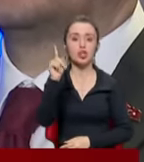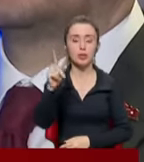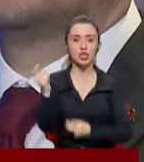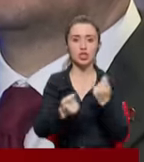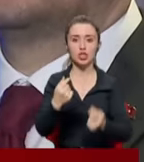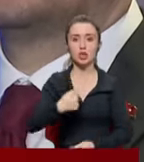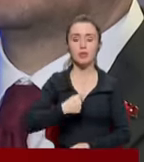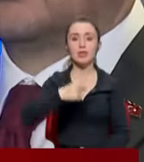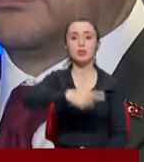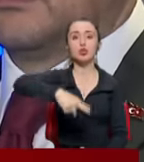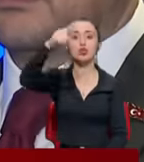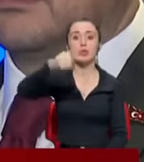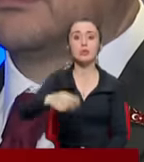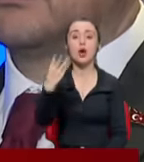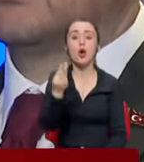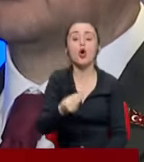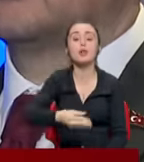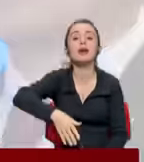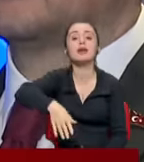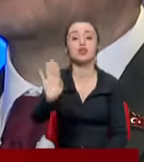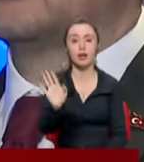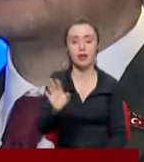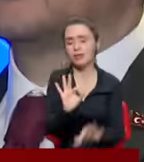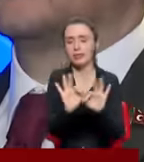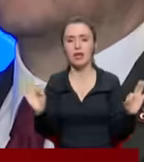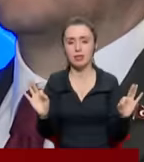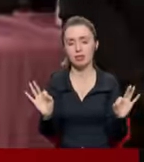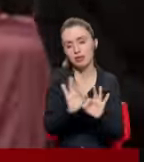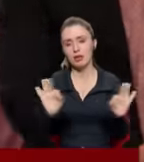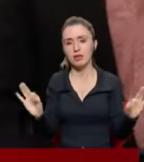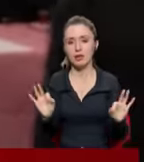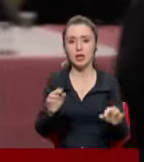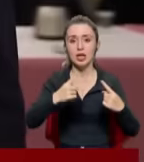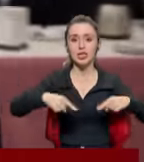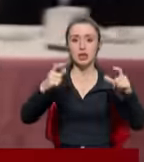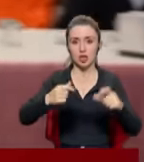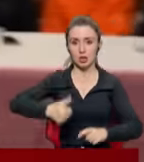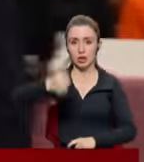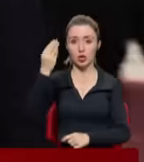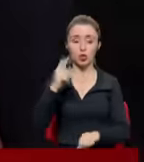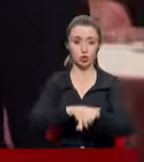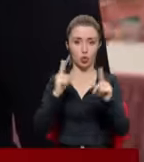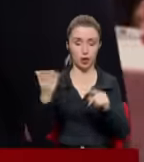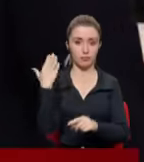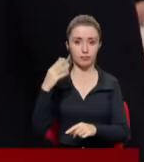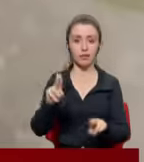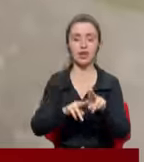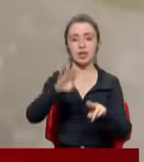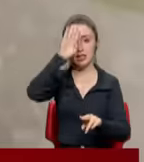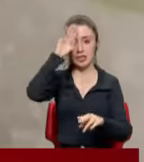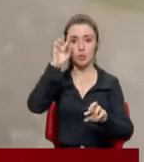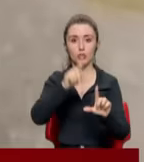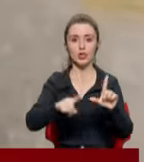iş bizim gündemimizde olmayacak net Altını çiziyorum çevre ve şehircilik bakanı olduğu dönemde Kanal İstanbul